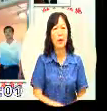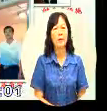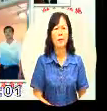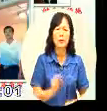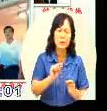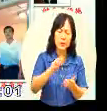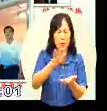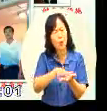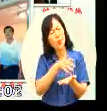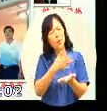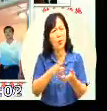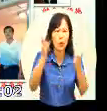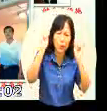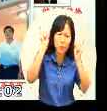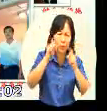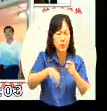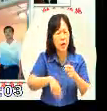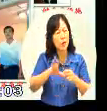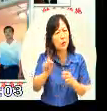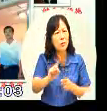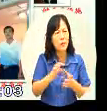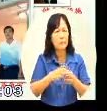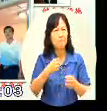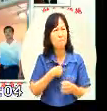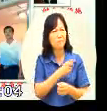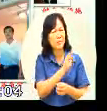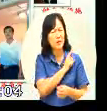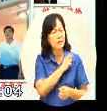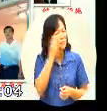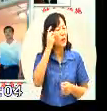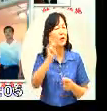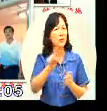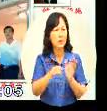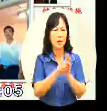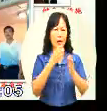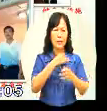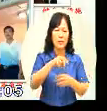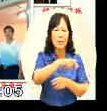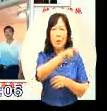假中心呢？你们都没有感觉到、哦、市长你有空在议会附